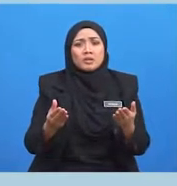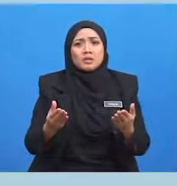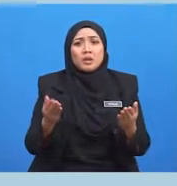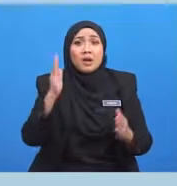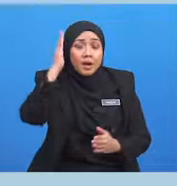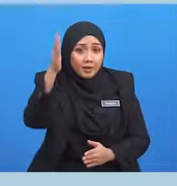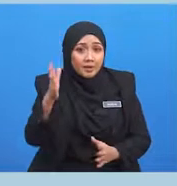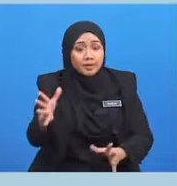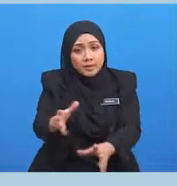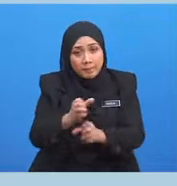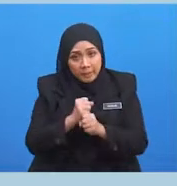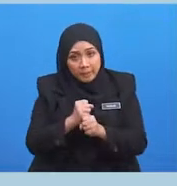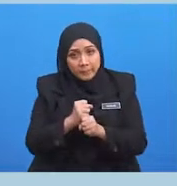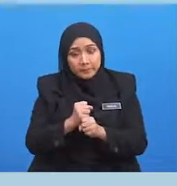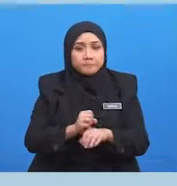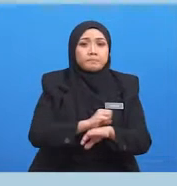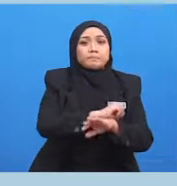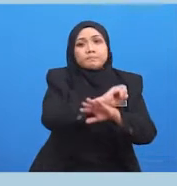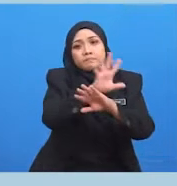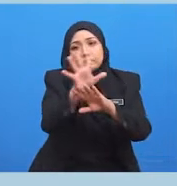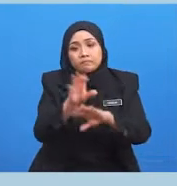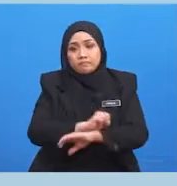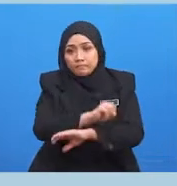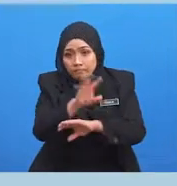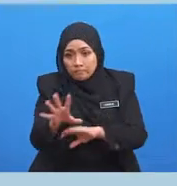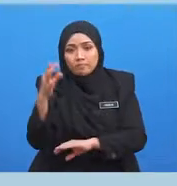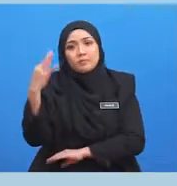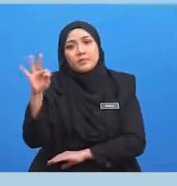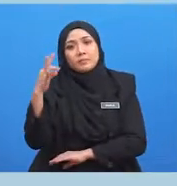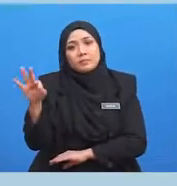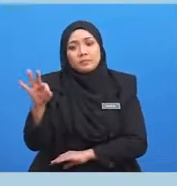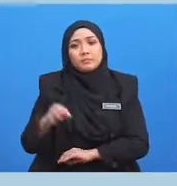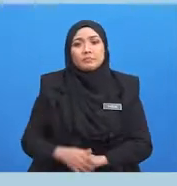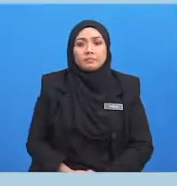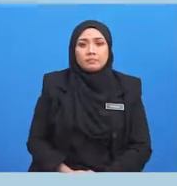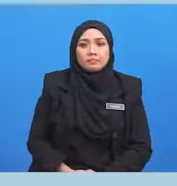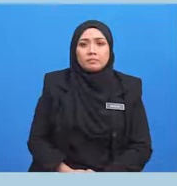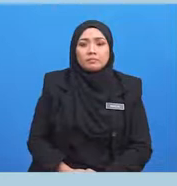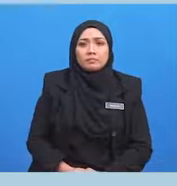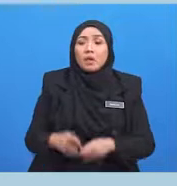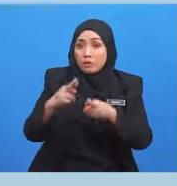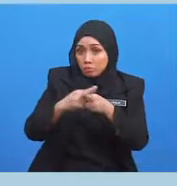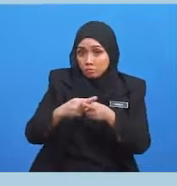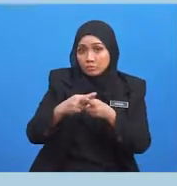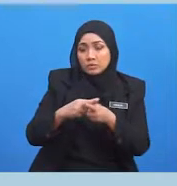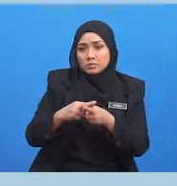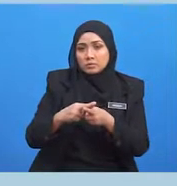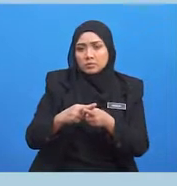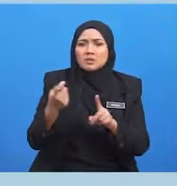terdedah dengan bahaya penularan jangkitan COVID-19.